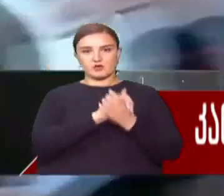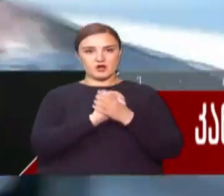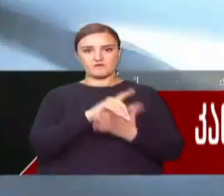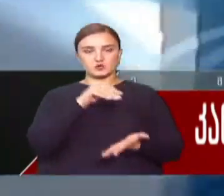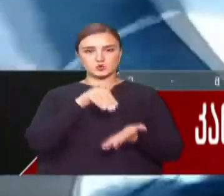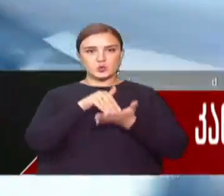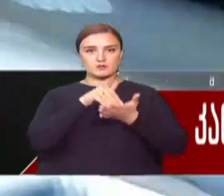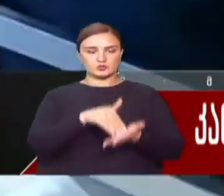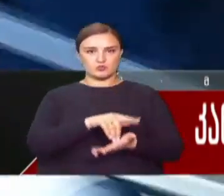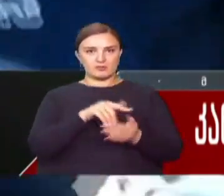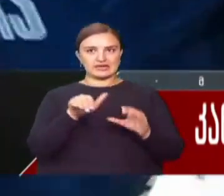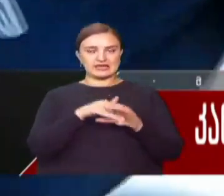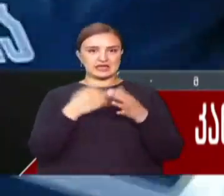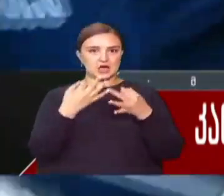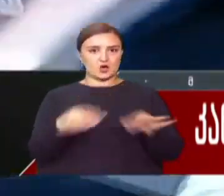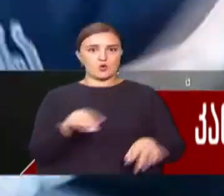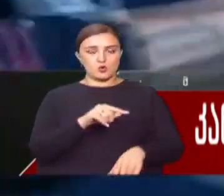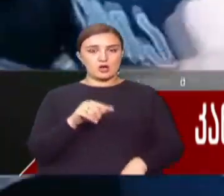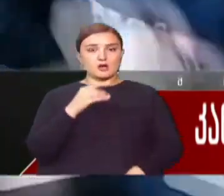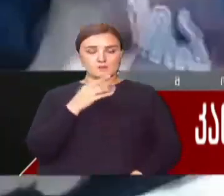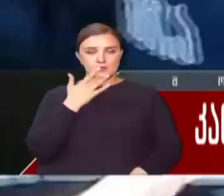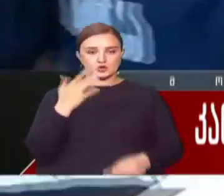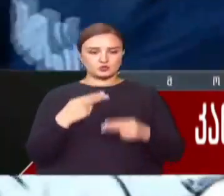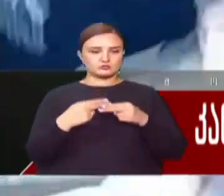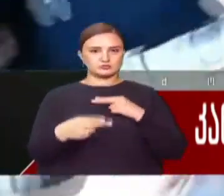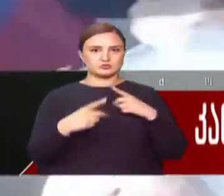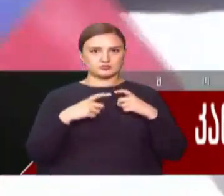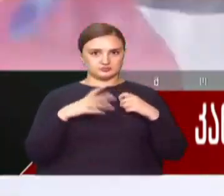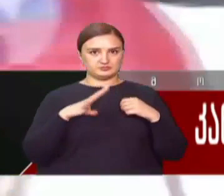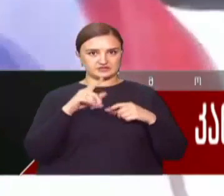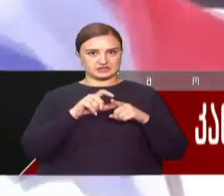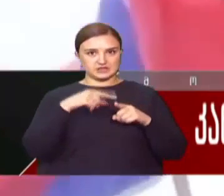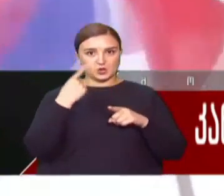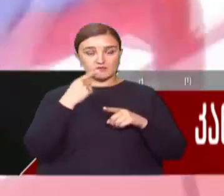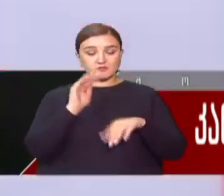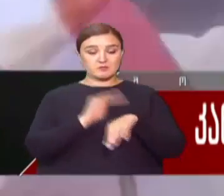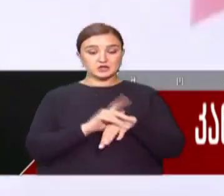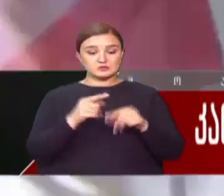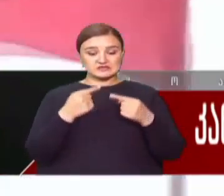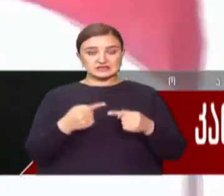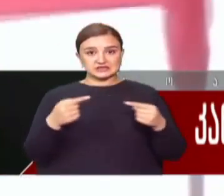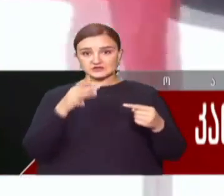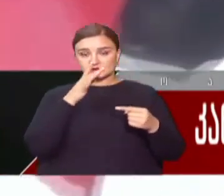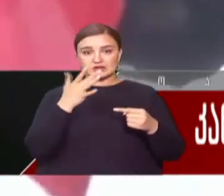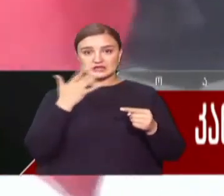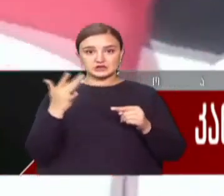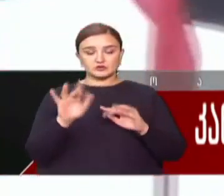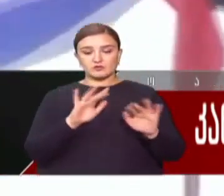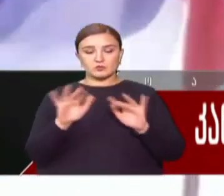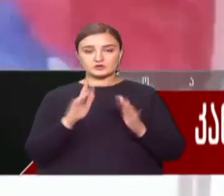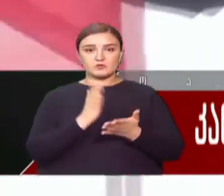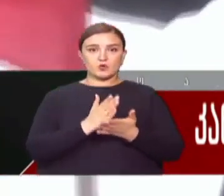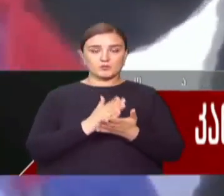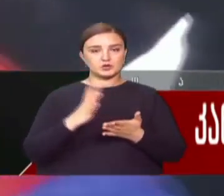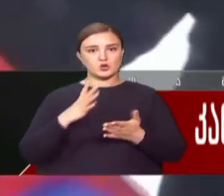და გირაომ დაიხსნა. ოპოზიცია მაშინაც პოლიტიკურ ანგარიშსწორებაზე საუბრობდა. Თუმცა ფაქტია, რომ სხვადასხვა დროს ნაციონალური მოძრაობის მოქმედ